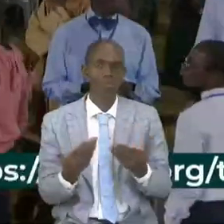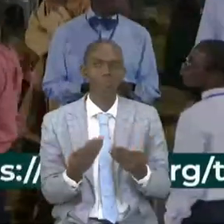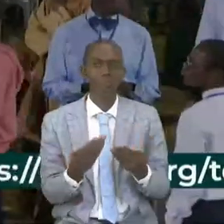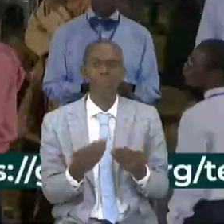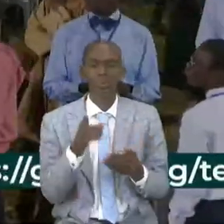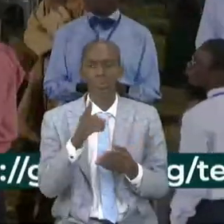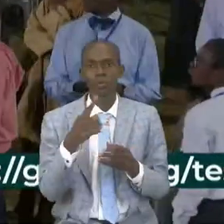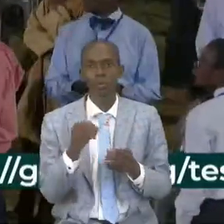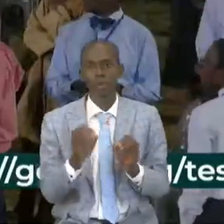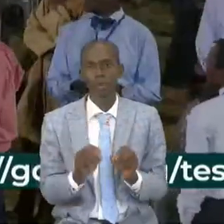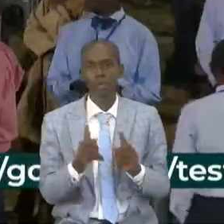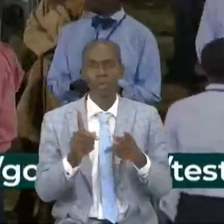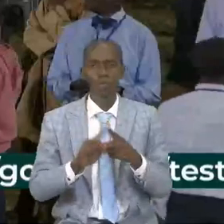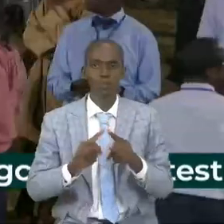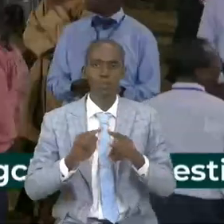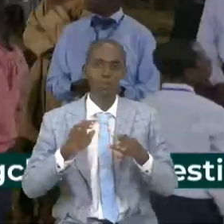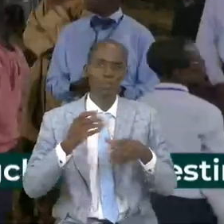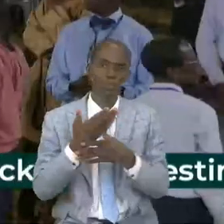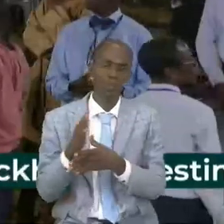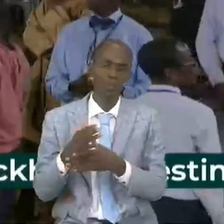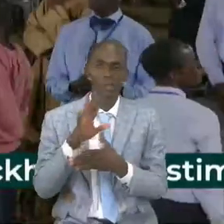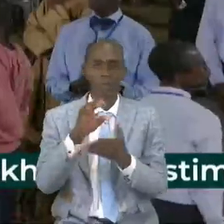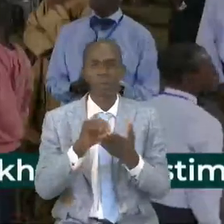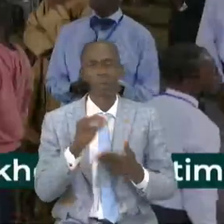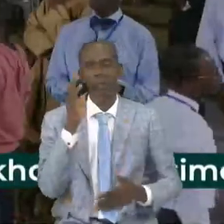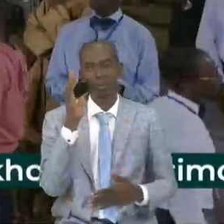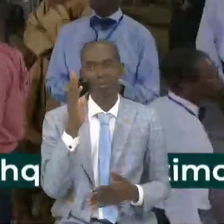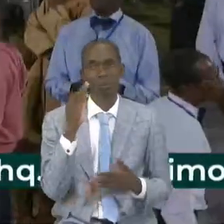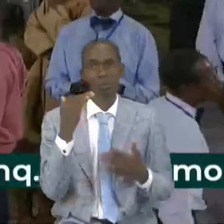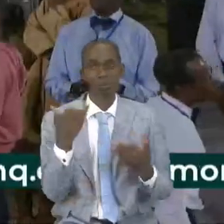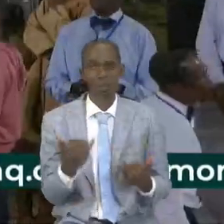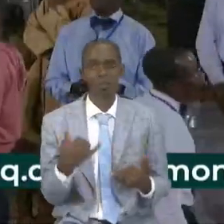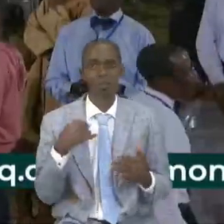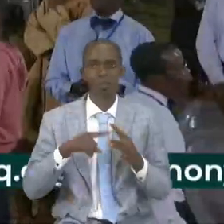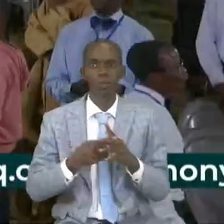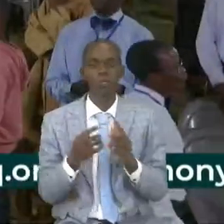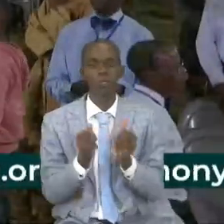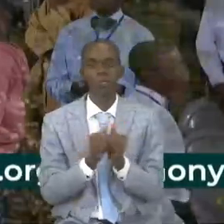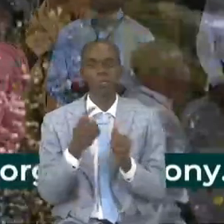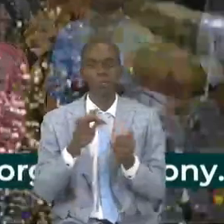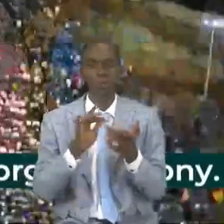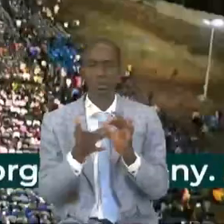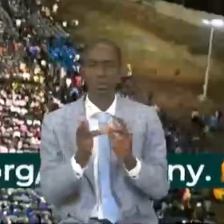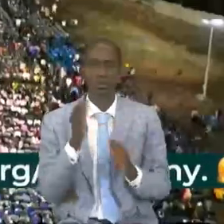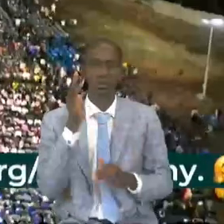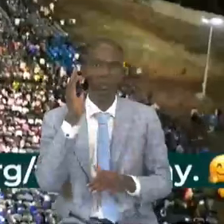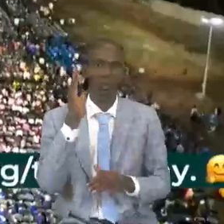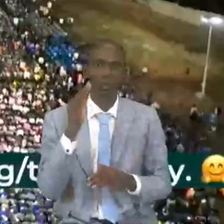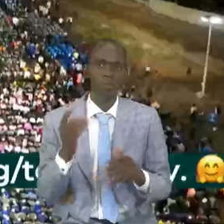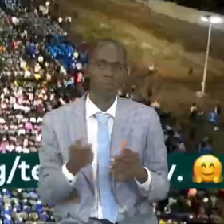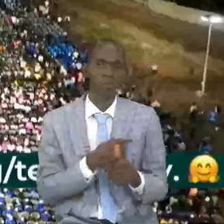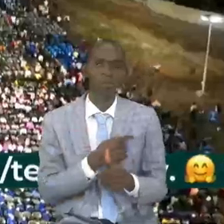tu verras notre dirigeant. Alors ne cachez pas vos témoignages.